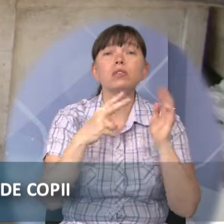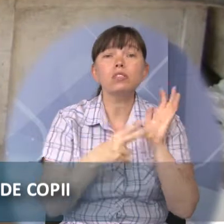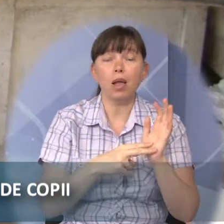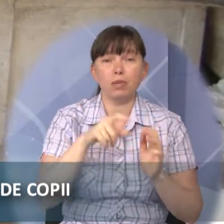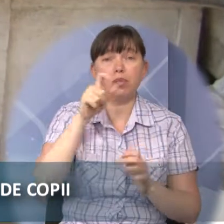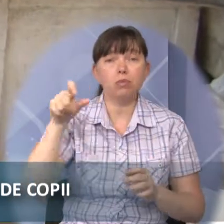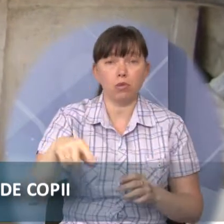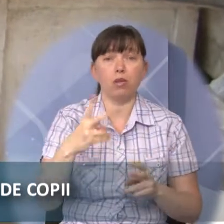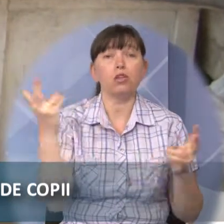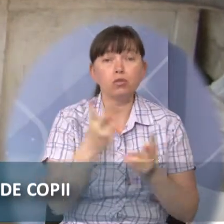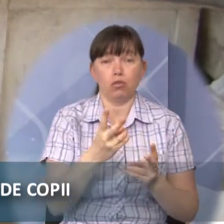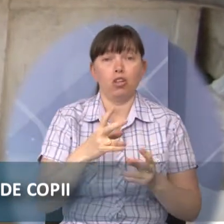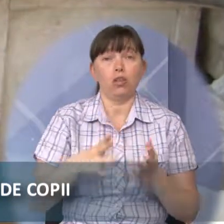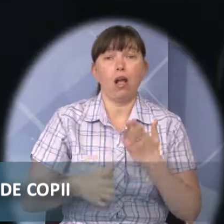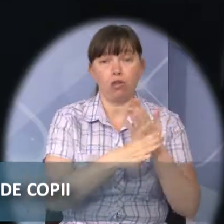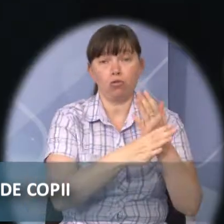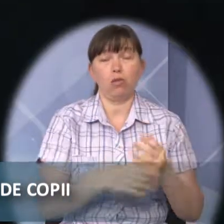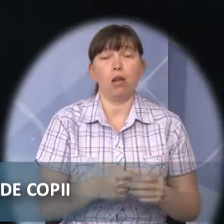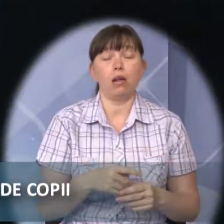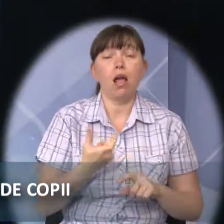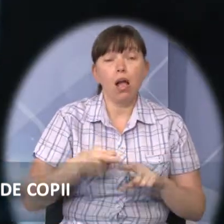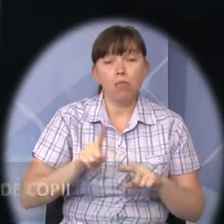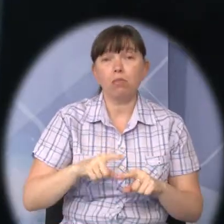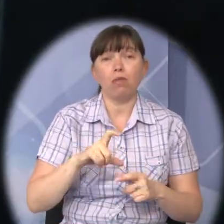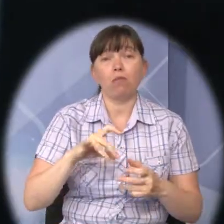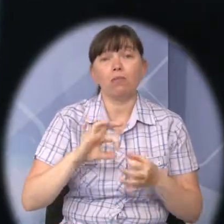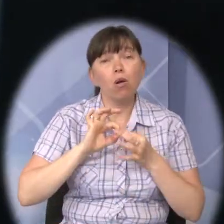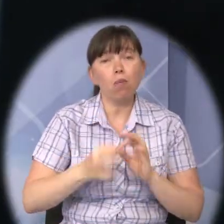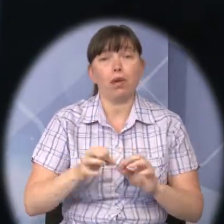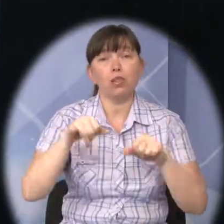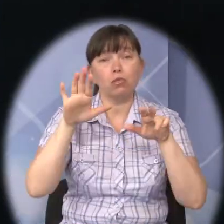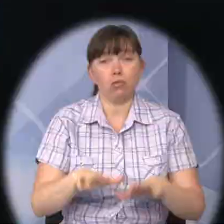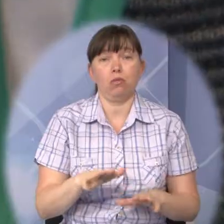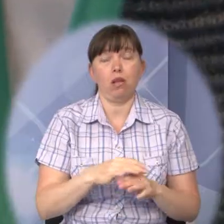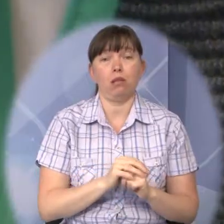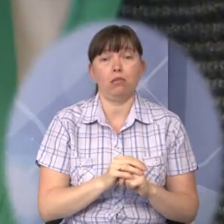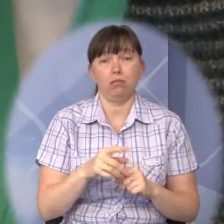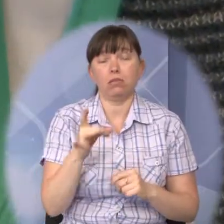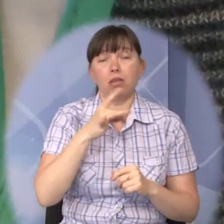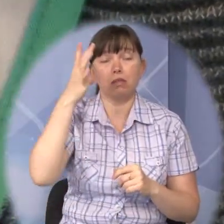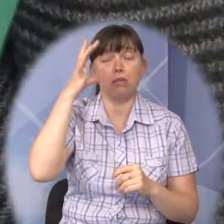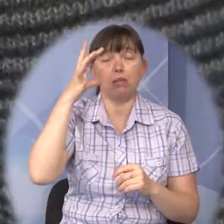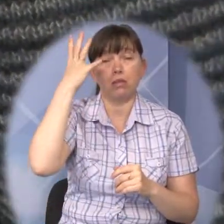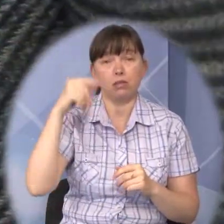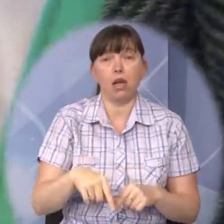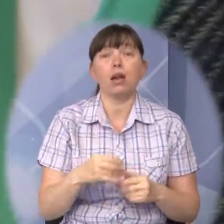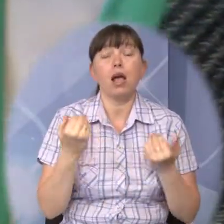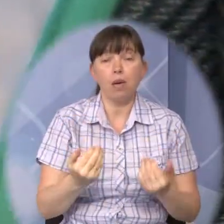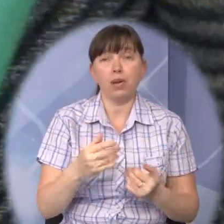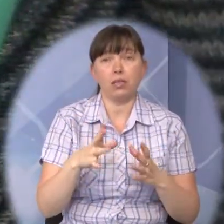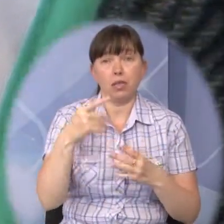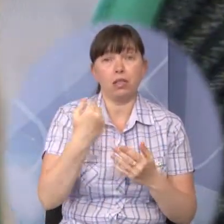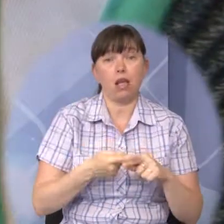cei 17 beneficiari din orașul Rezina. Problemă greu de soluționat în contextul migrației cadrelor medicale din țară. În